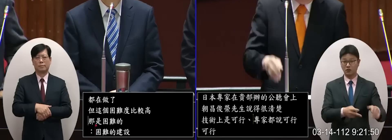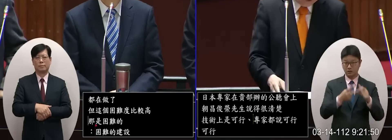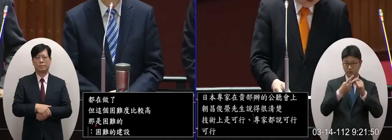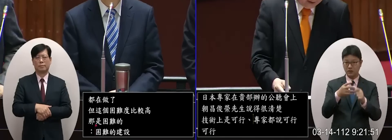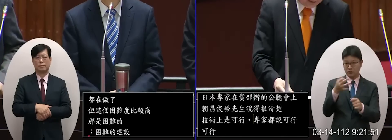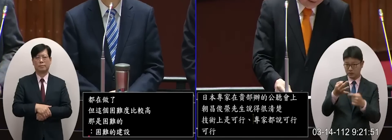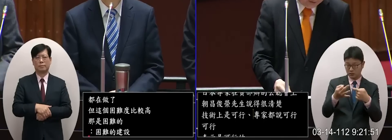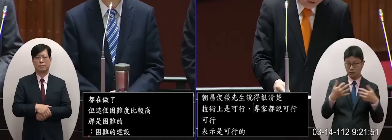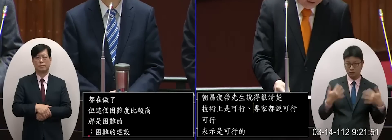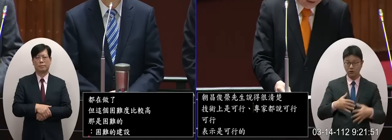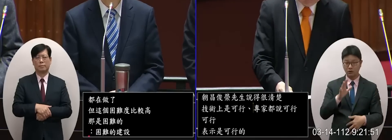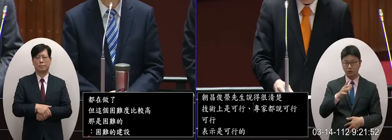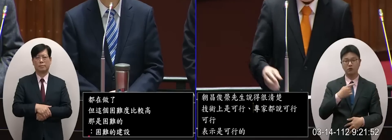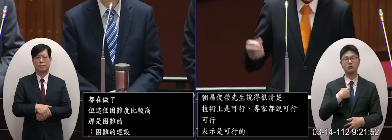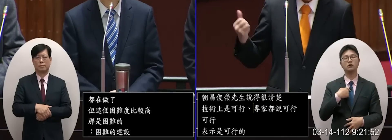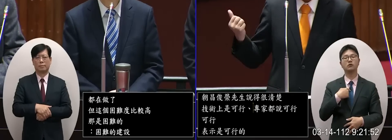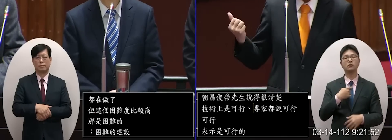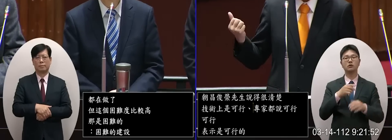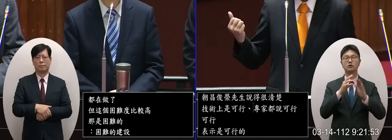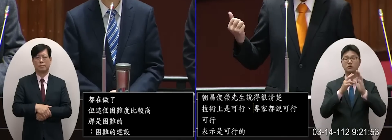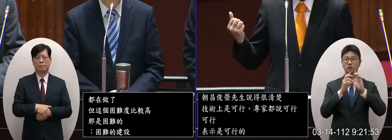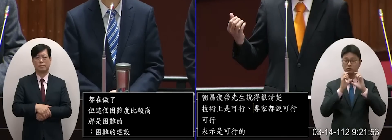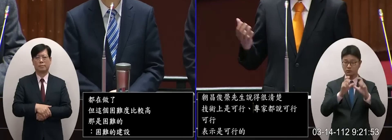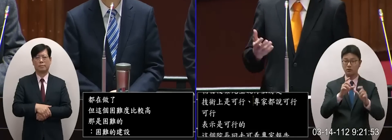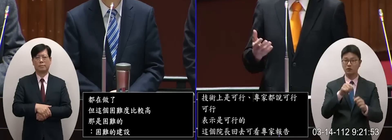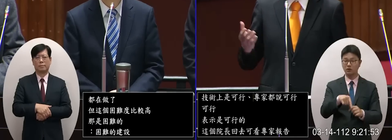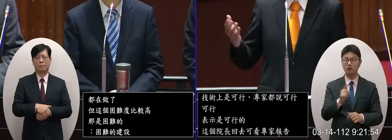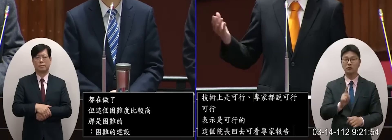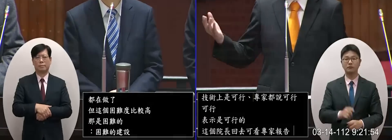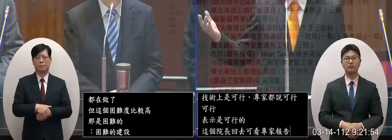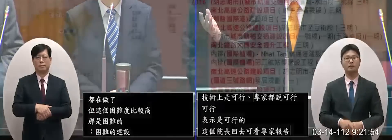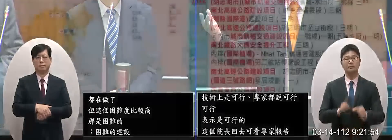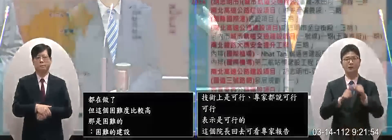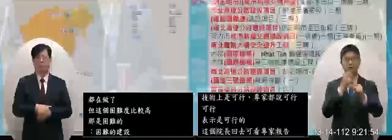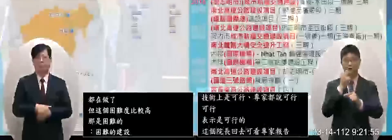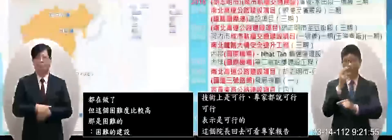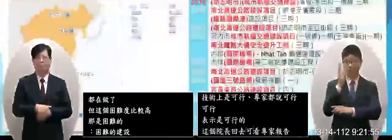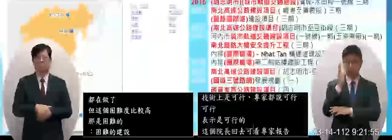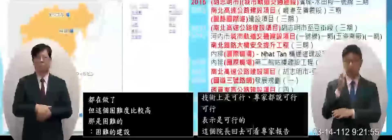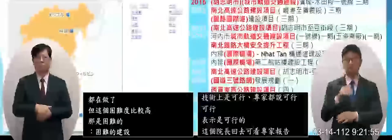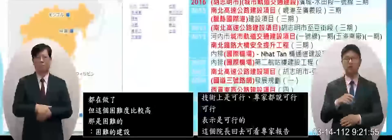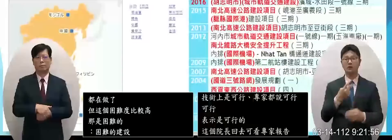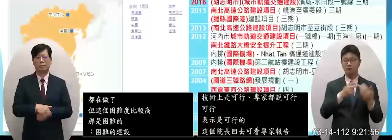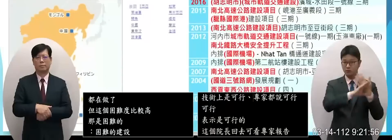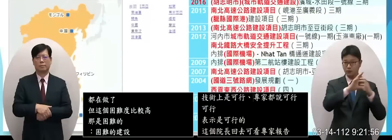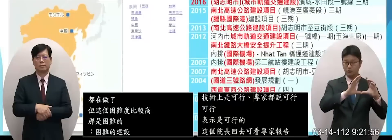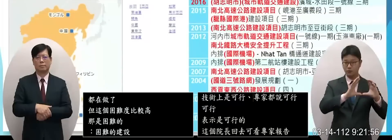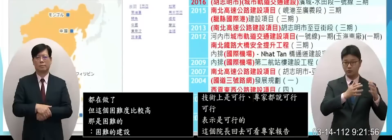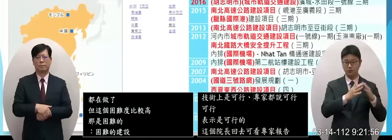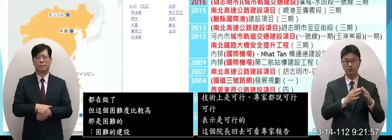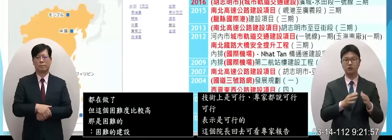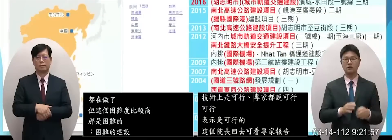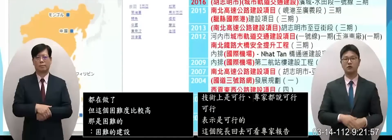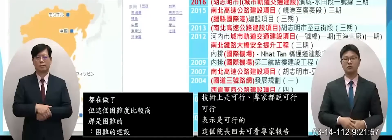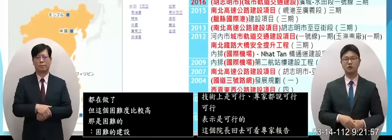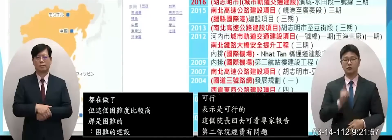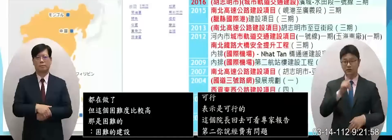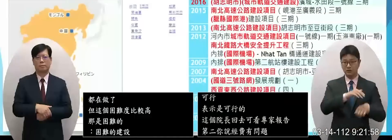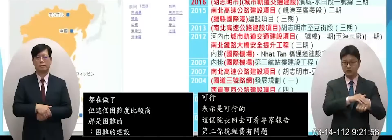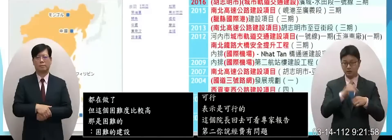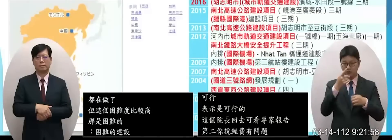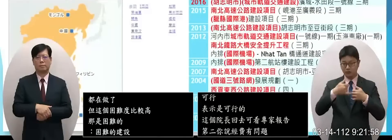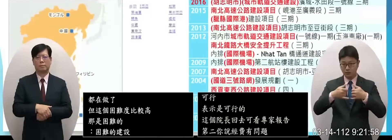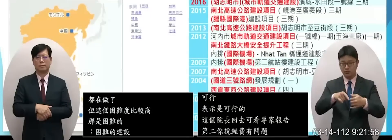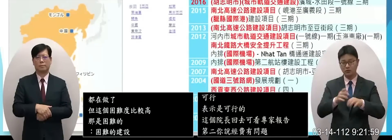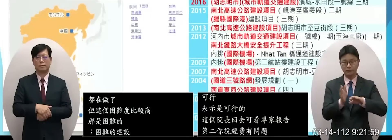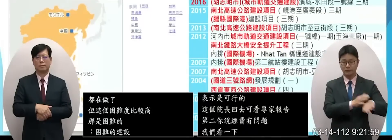好，本席针对你所提到的，我们看一下，现在跟中央政府关系良好，我们不要讲其他国家，不要讲什么一带一路了，我